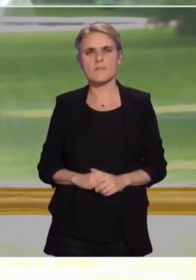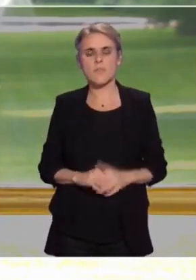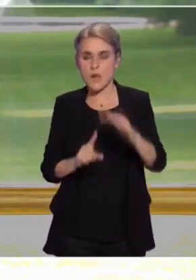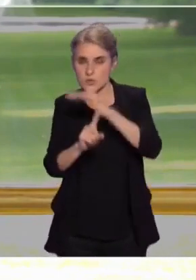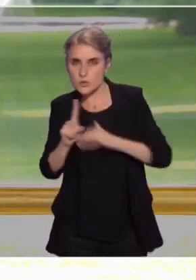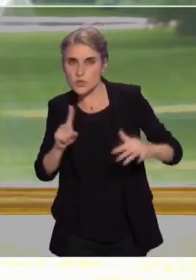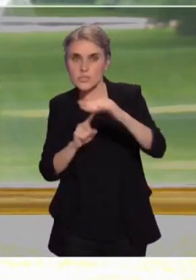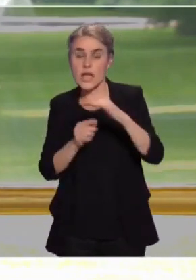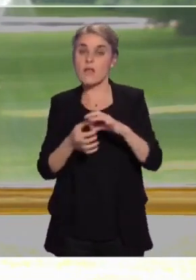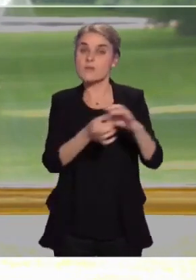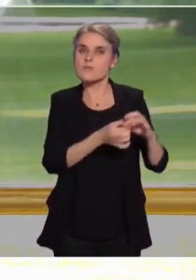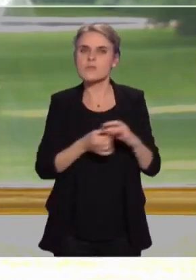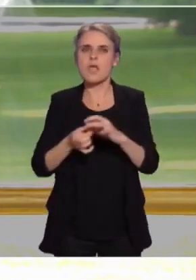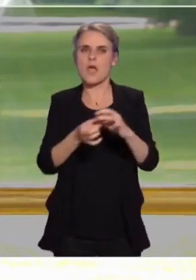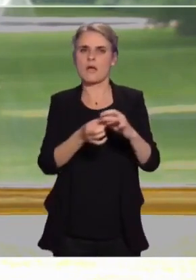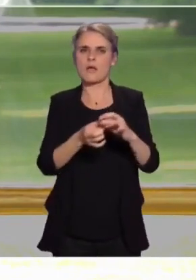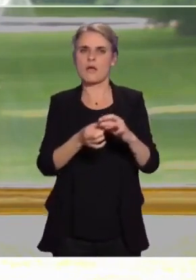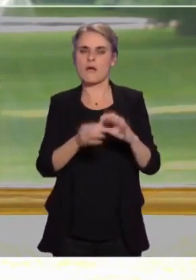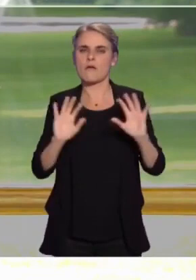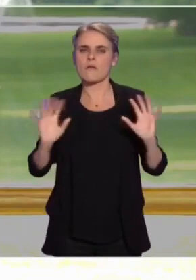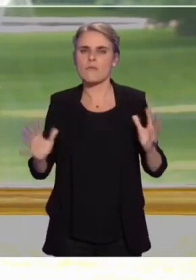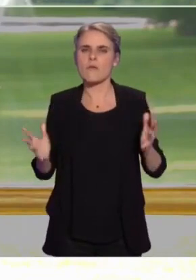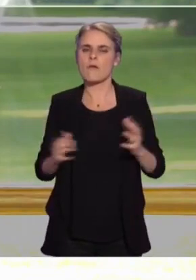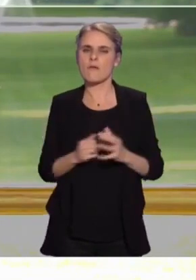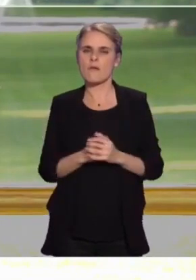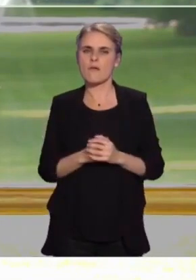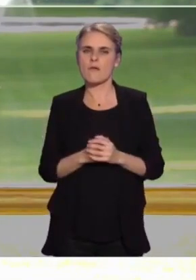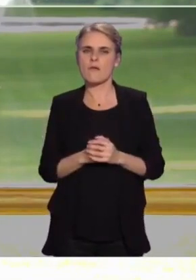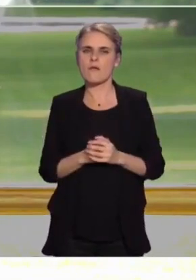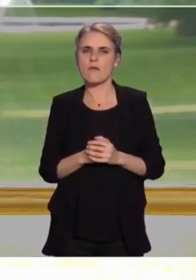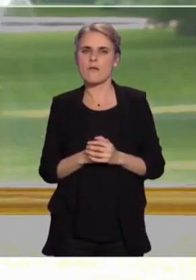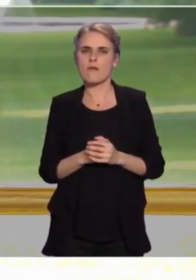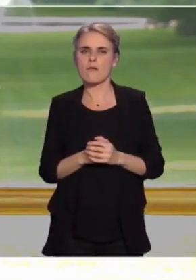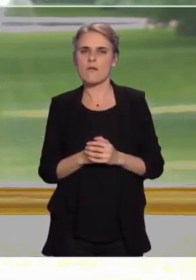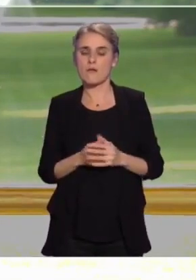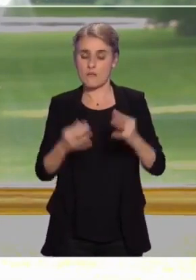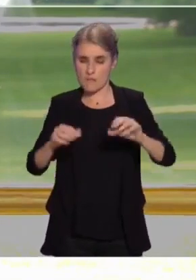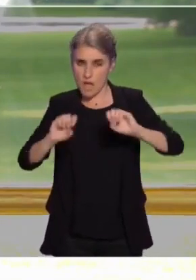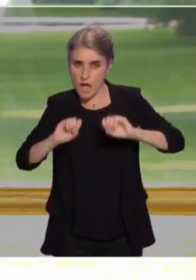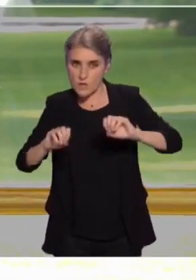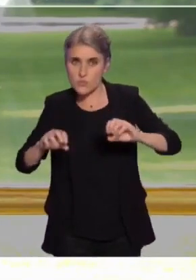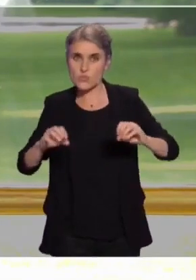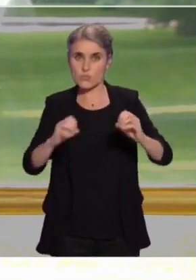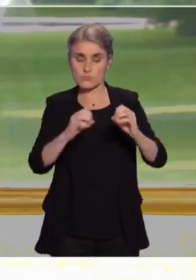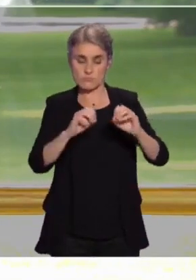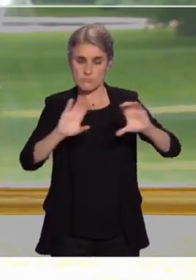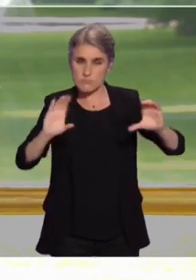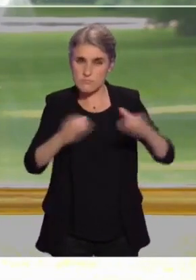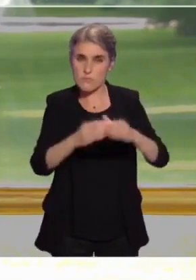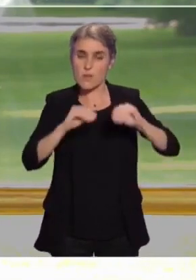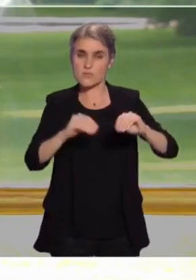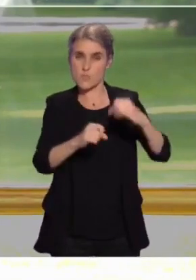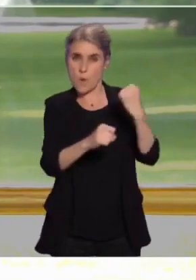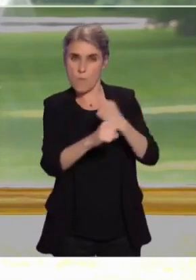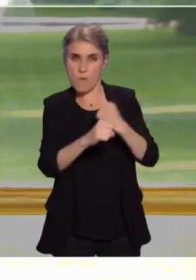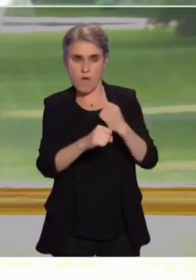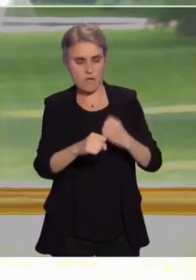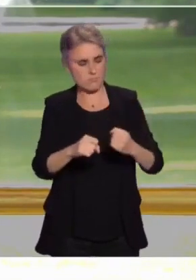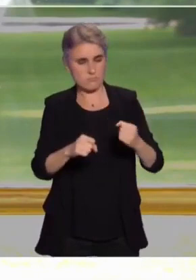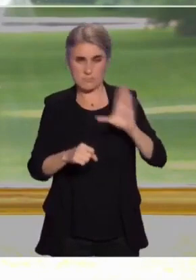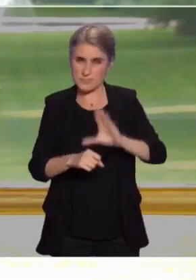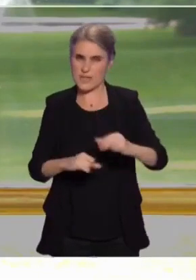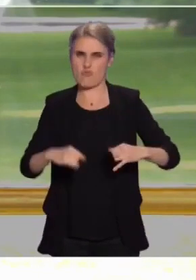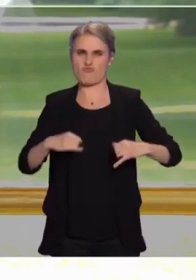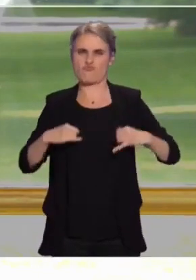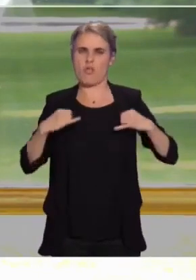et solidaire enfin par un investissement massif pour l'instruction la formation et les emplois de notre jeunesse